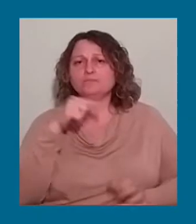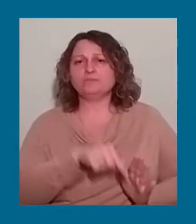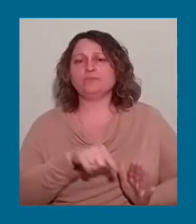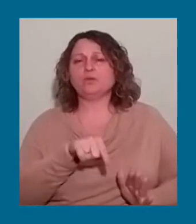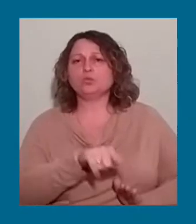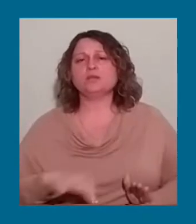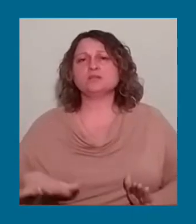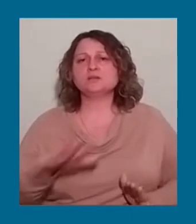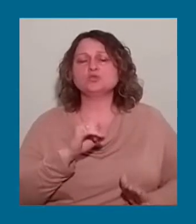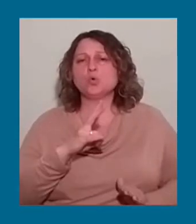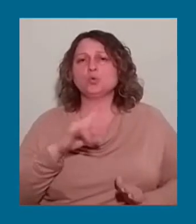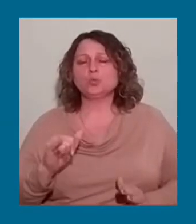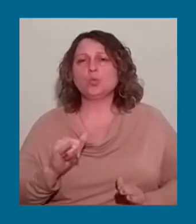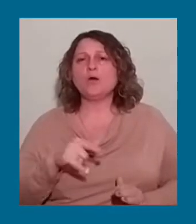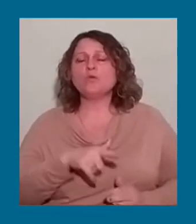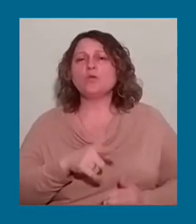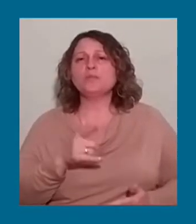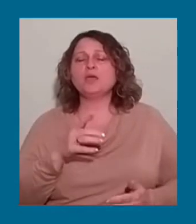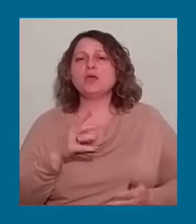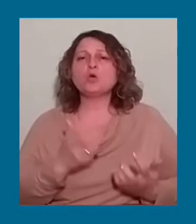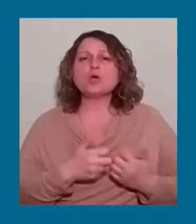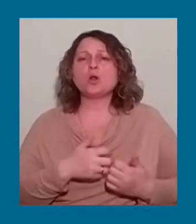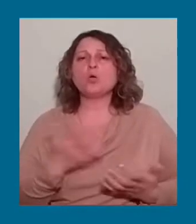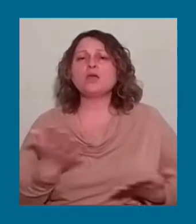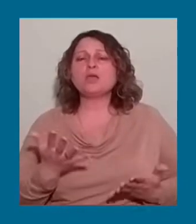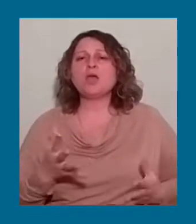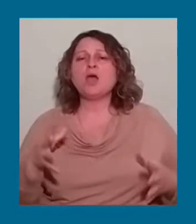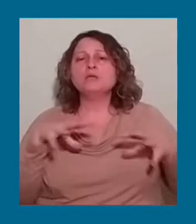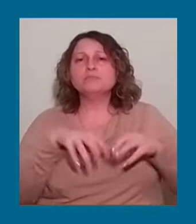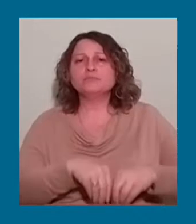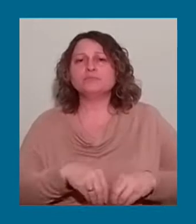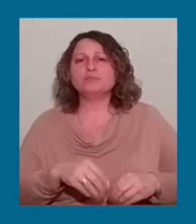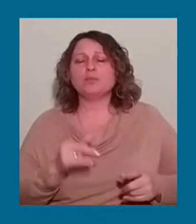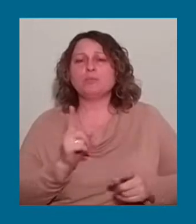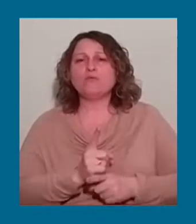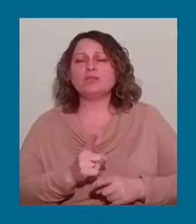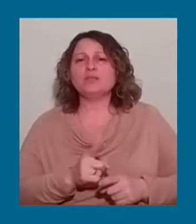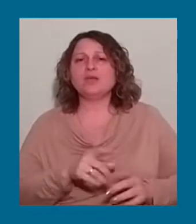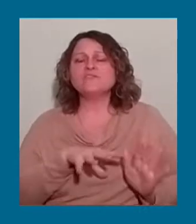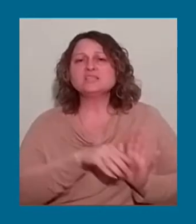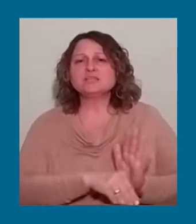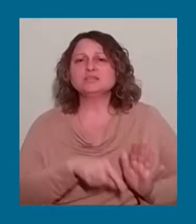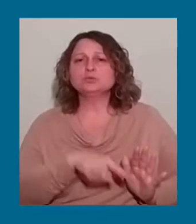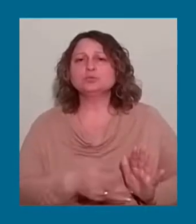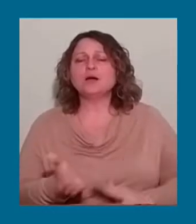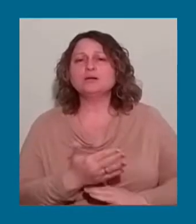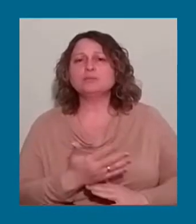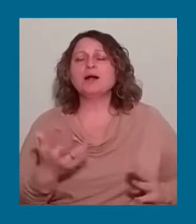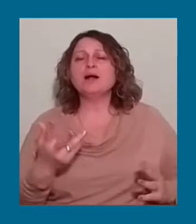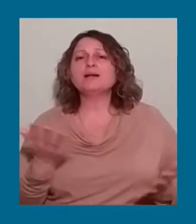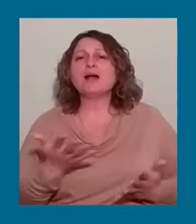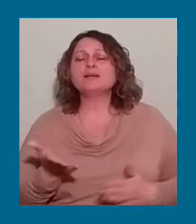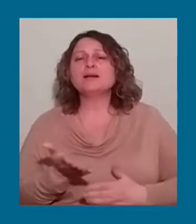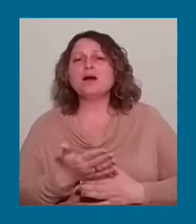Вони розраховують, які обсяги необхідно вселяти в даний водний об'єкт і якими видами риб. Тобто